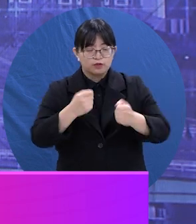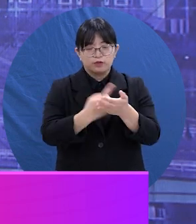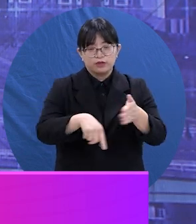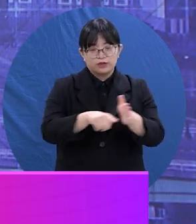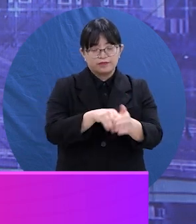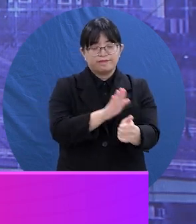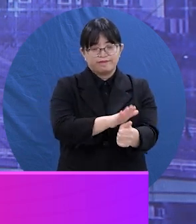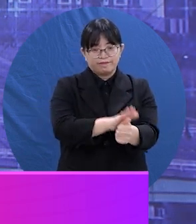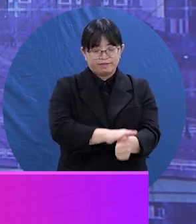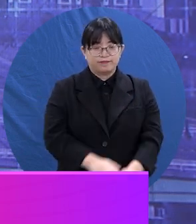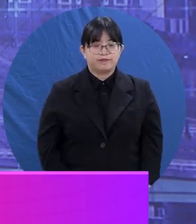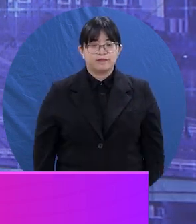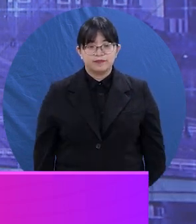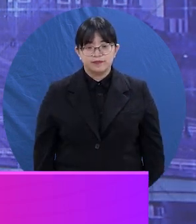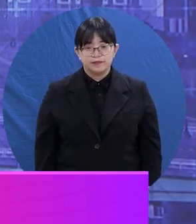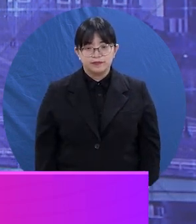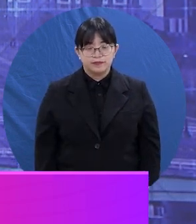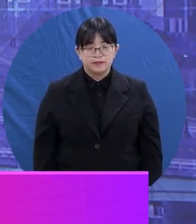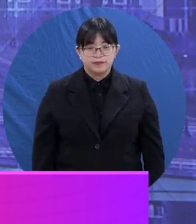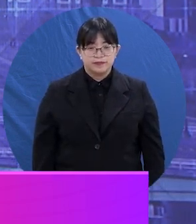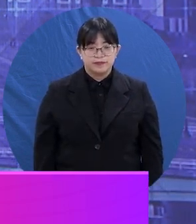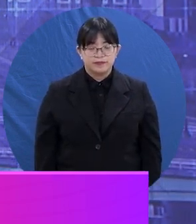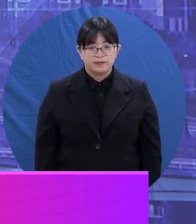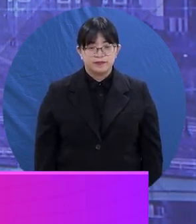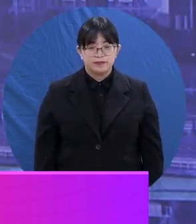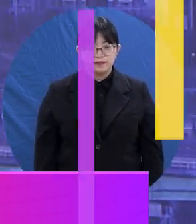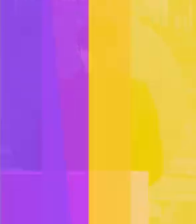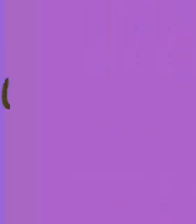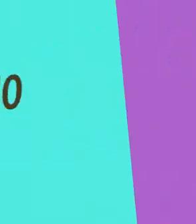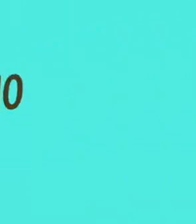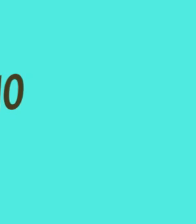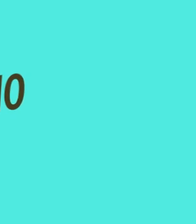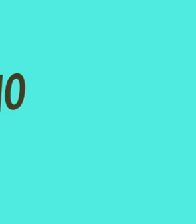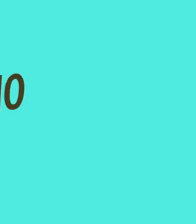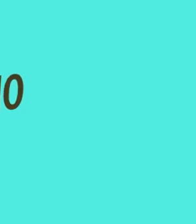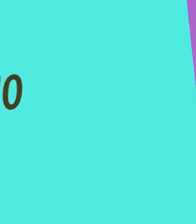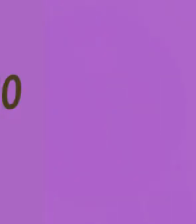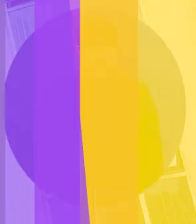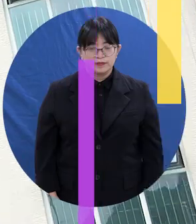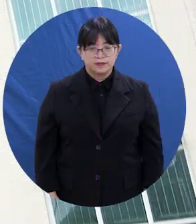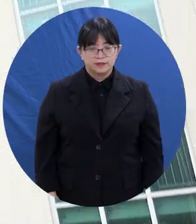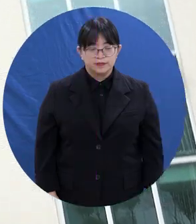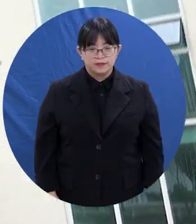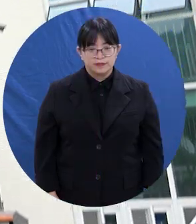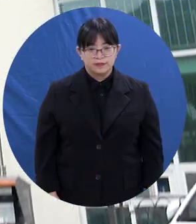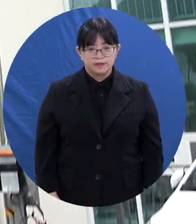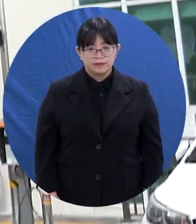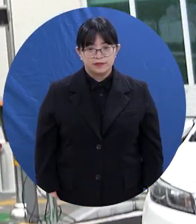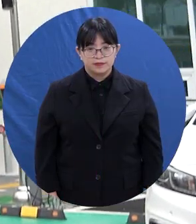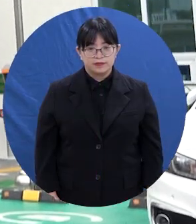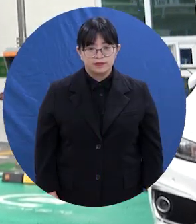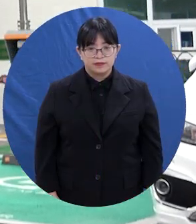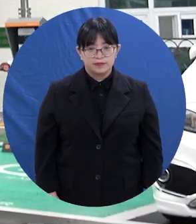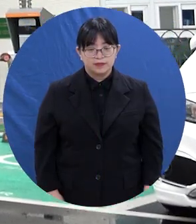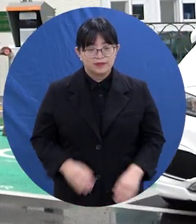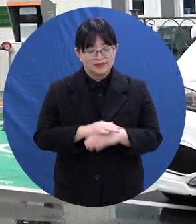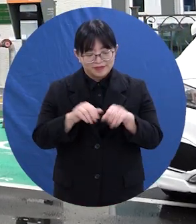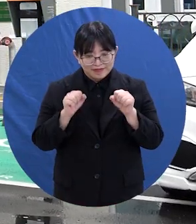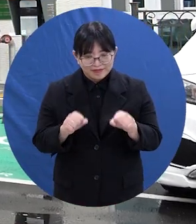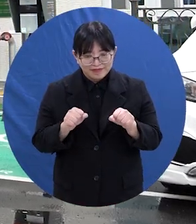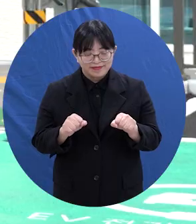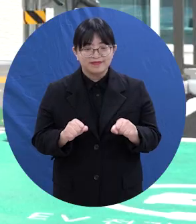있다고 하는데요. 자세한 소식 지금 바로 전해드립니다. 네,